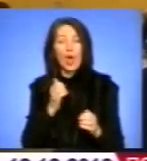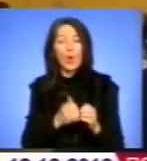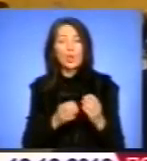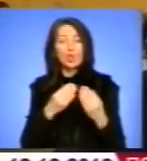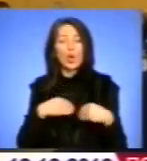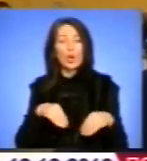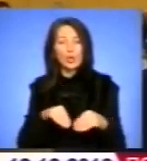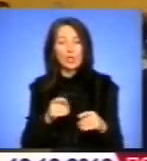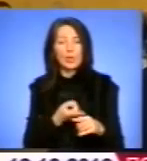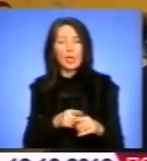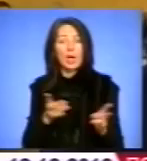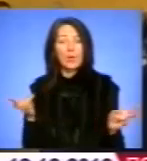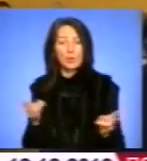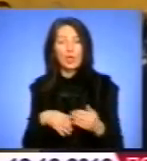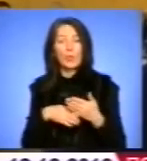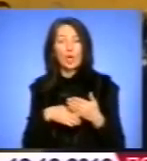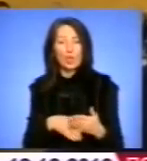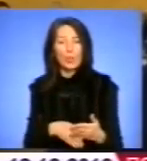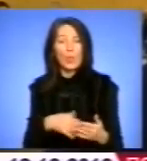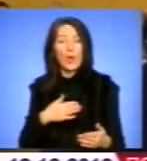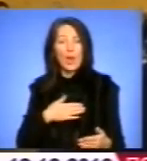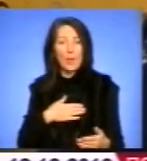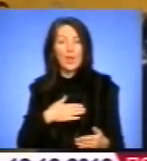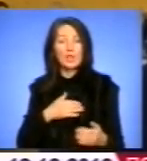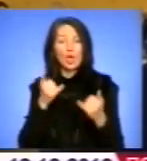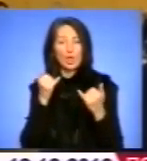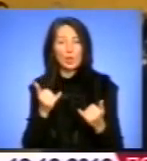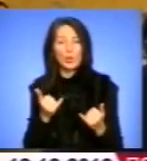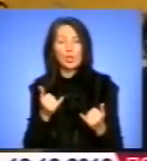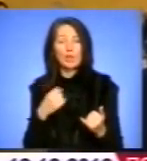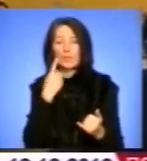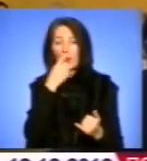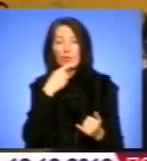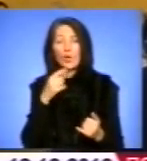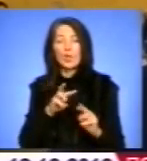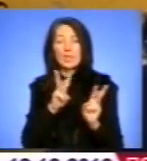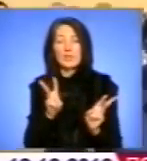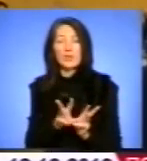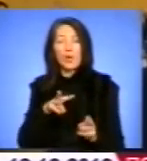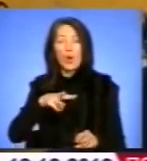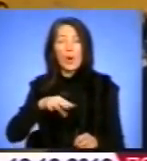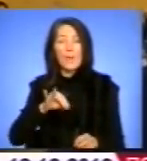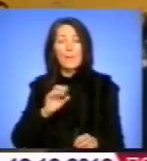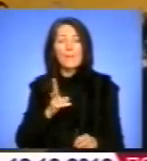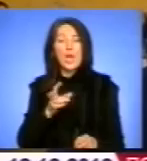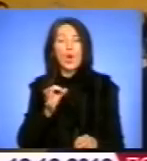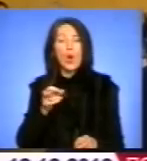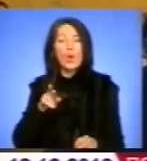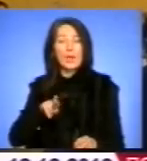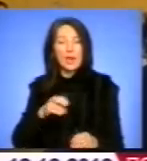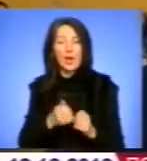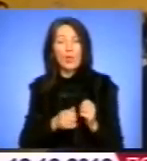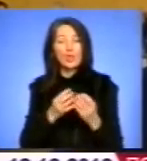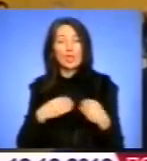родину, яка потребує допомоги. Ми сьогодні в ролі Святого Миколая. Тобто кожній